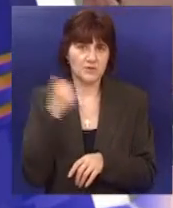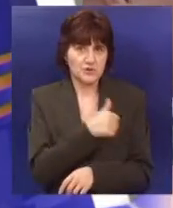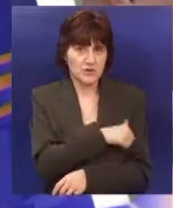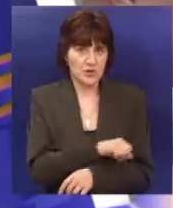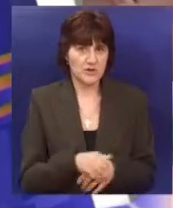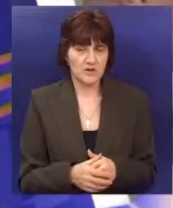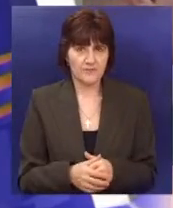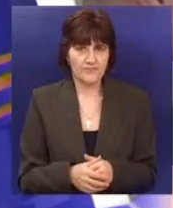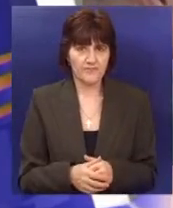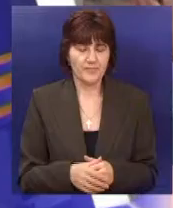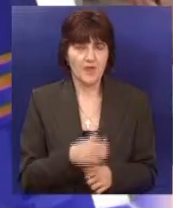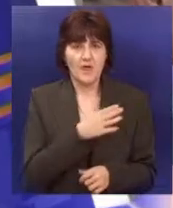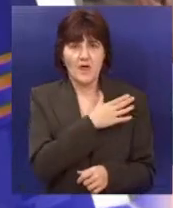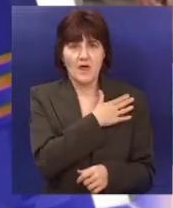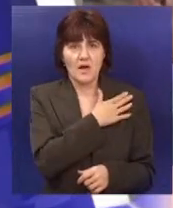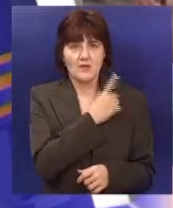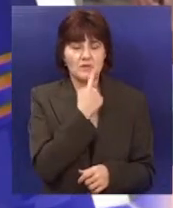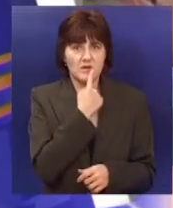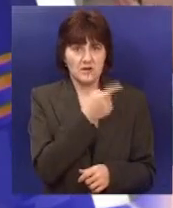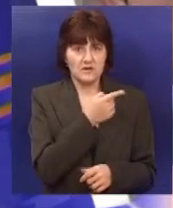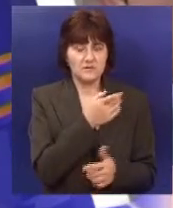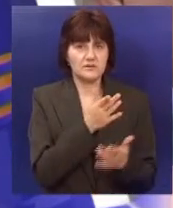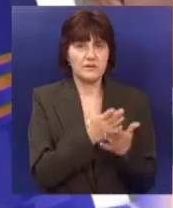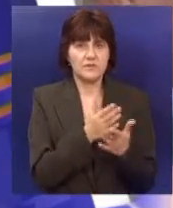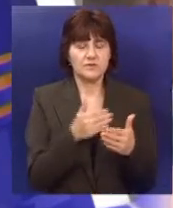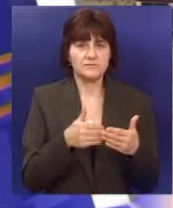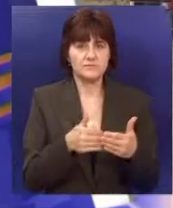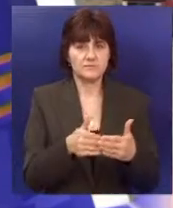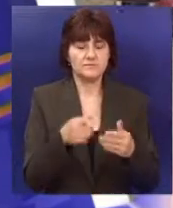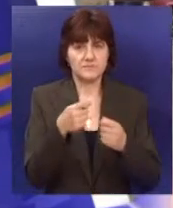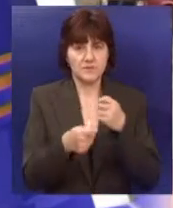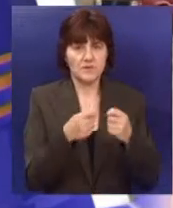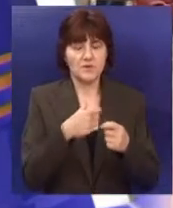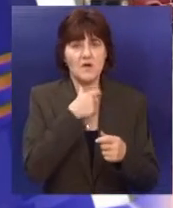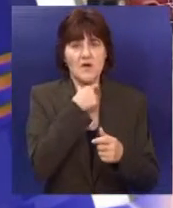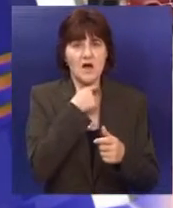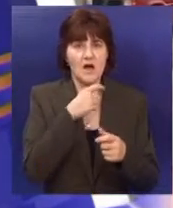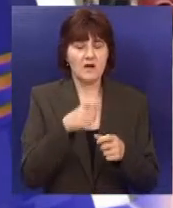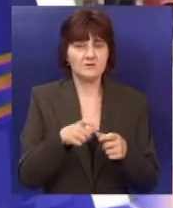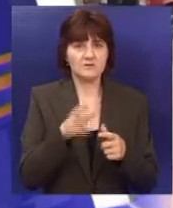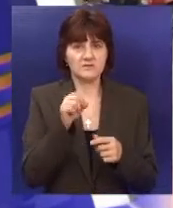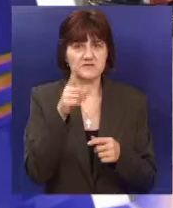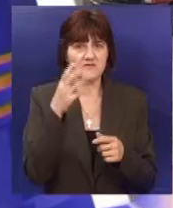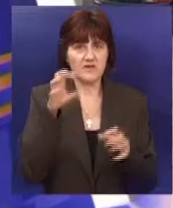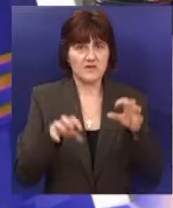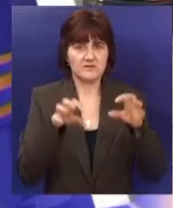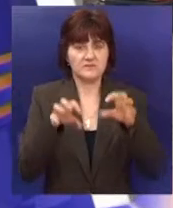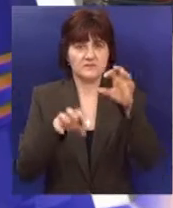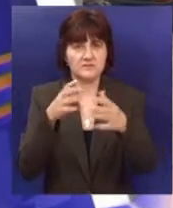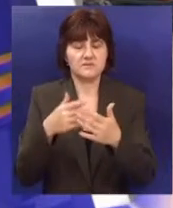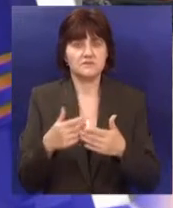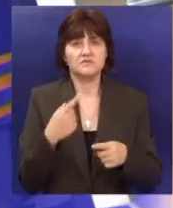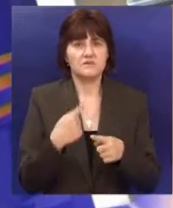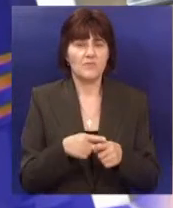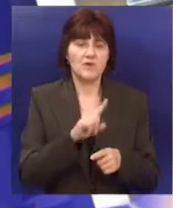godine. Prilikom obilaska ulice, gradonačelnik je istakao da se privodi kraju i projekat gasifikacije 12 sela na